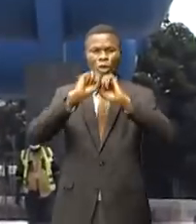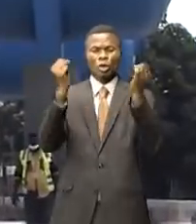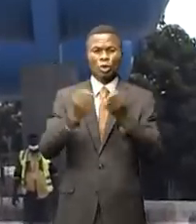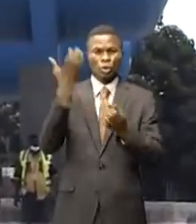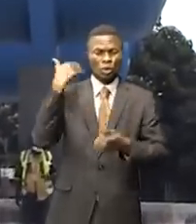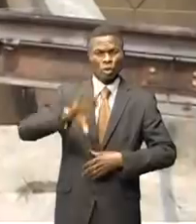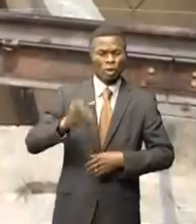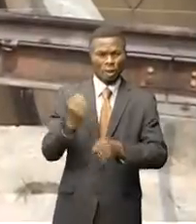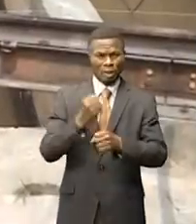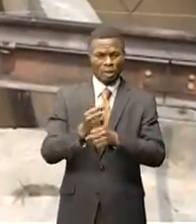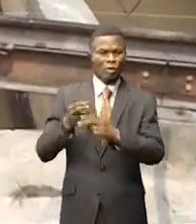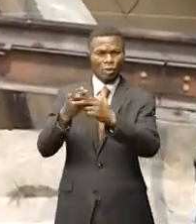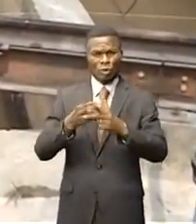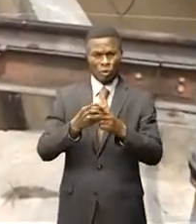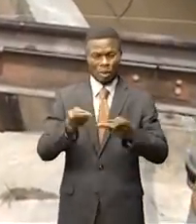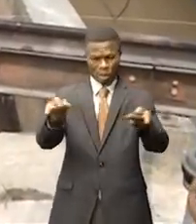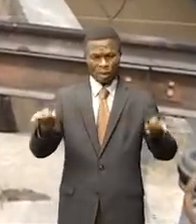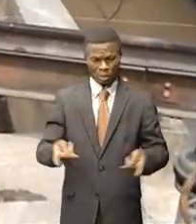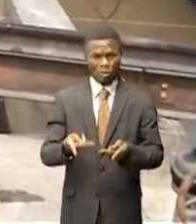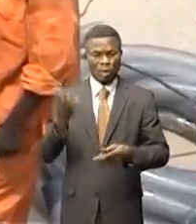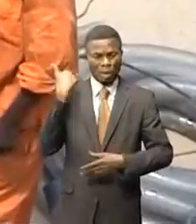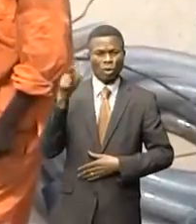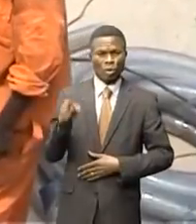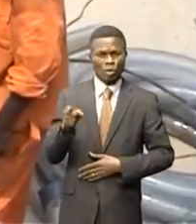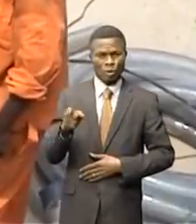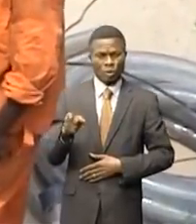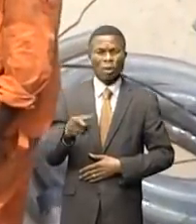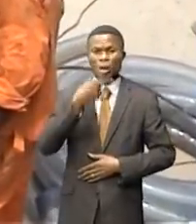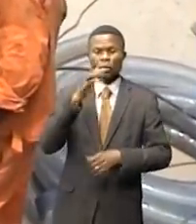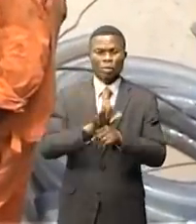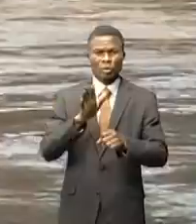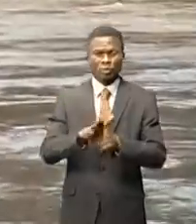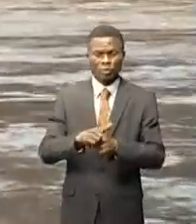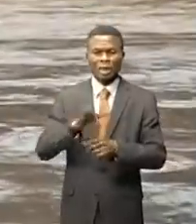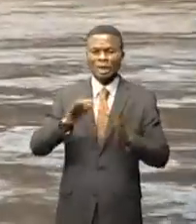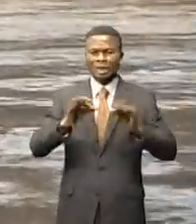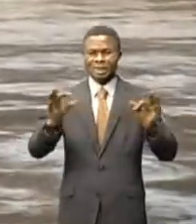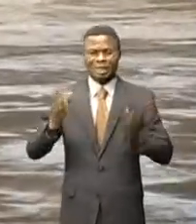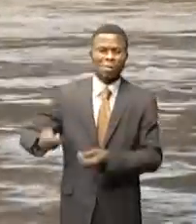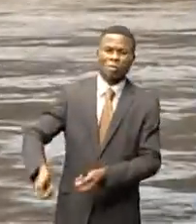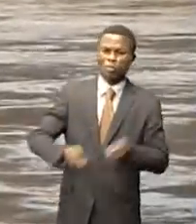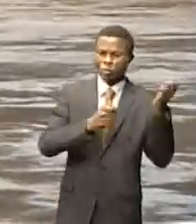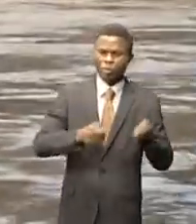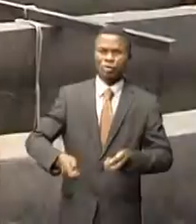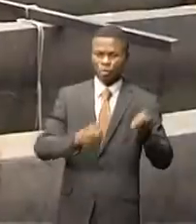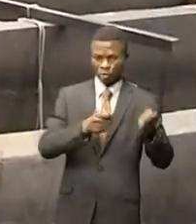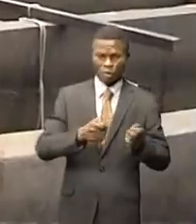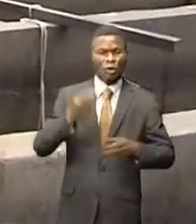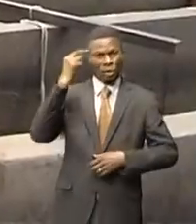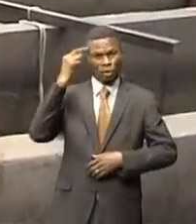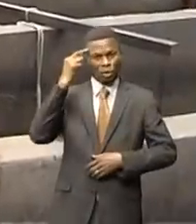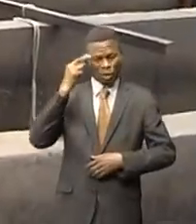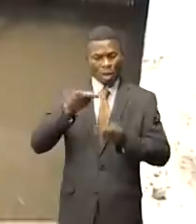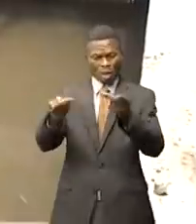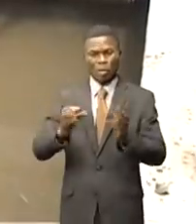travaux de sécurisation et l'exploitation des sept stations qui consiste au désensablement la rivière qui dit à l'installation des nouveaux des